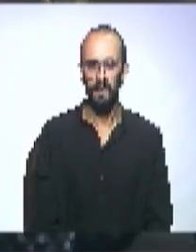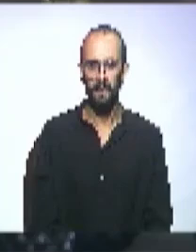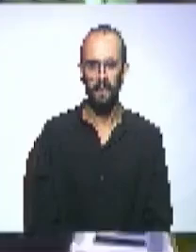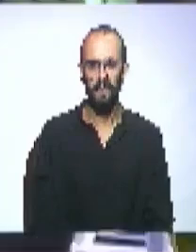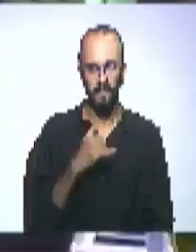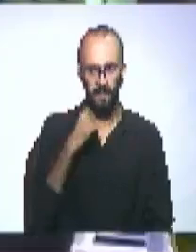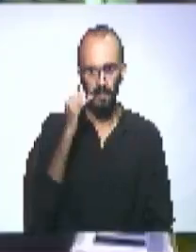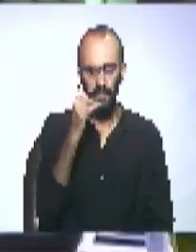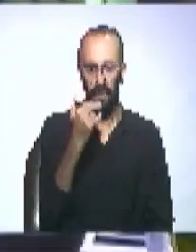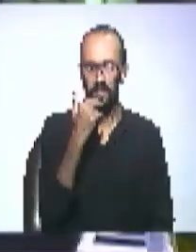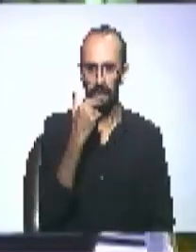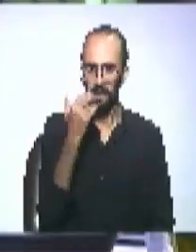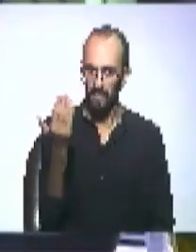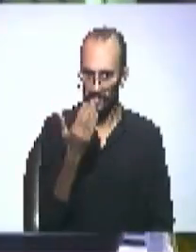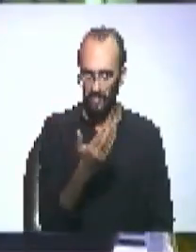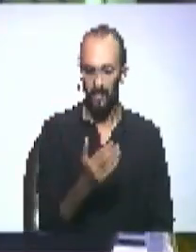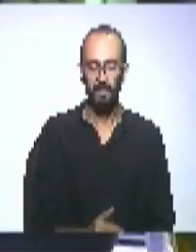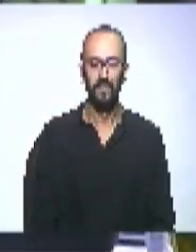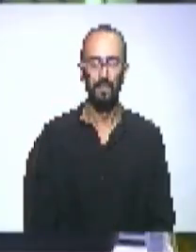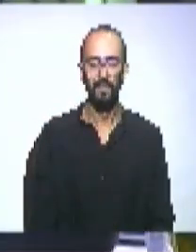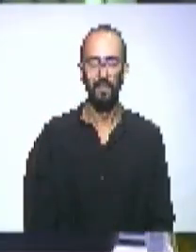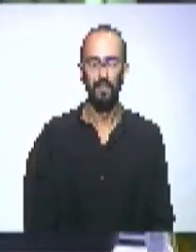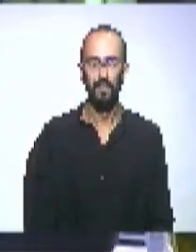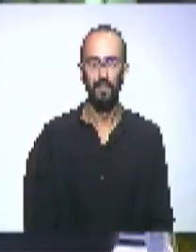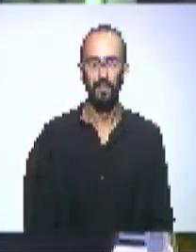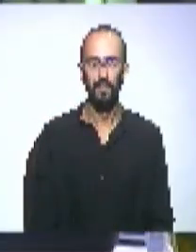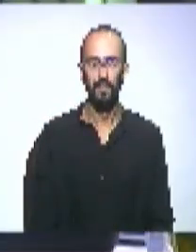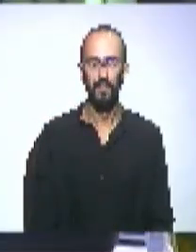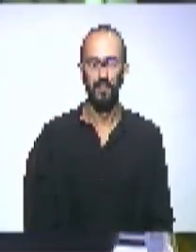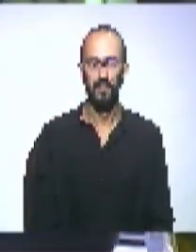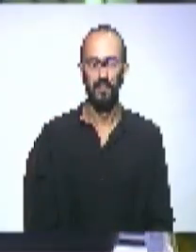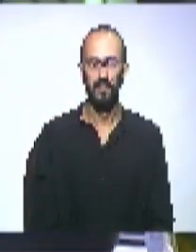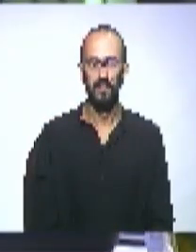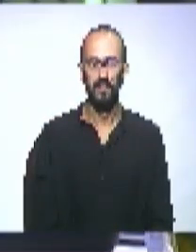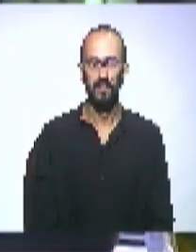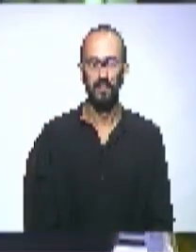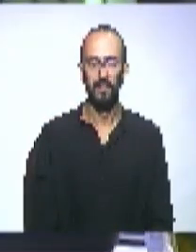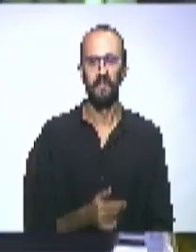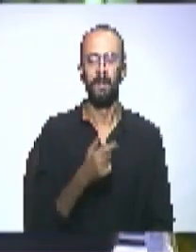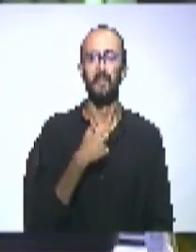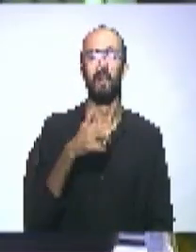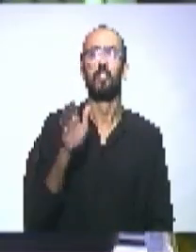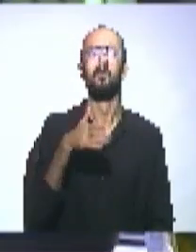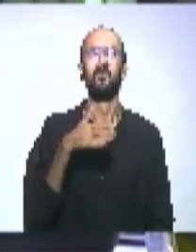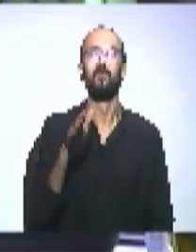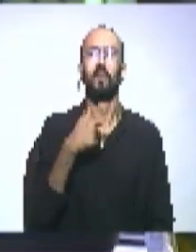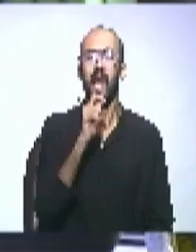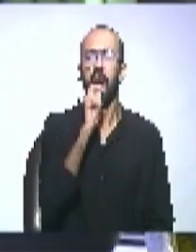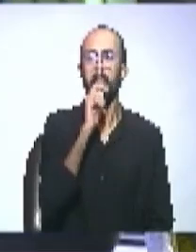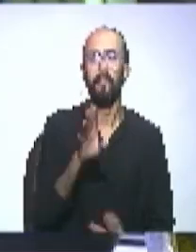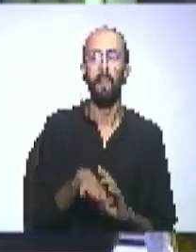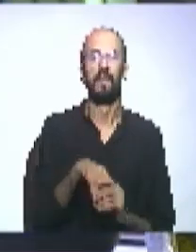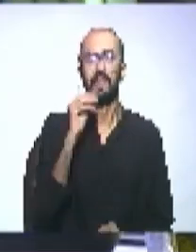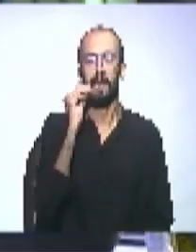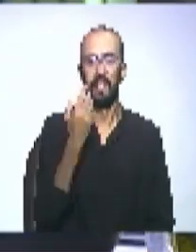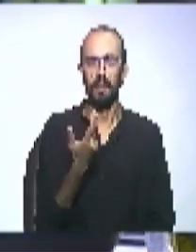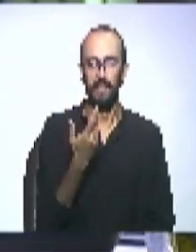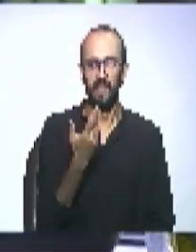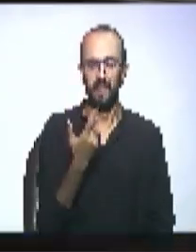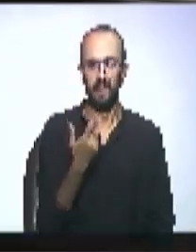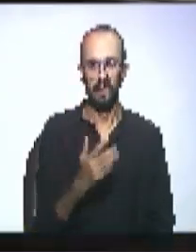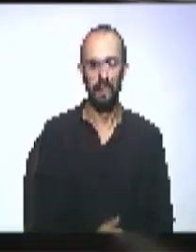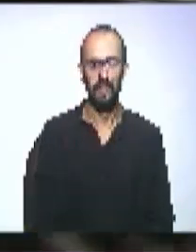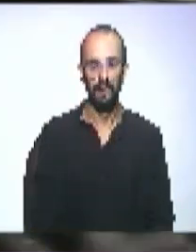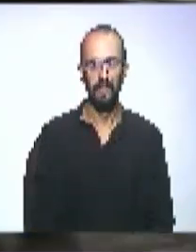اتفضل اتفضل شيف سامح. اتفضل يا فندم. اتفضل يا فندم. عاوز اعرف شاورما اللحمه بتتعمل ازاي؟ عاوز ايه يا